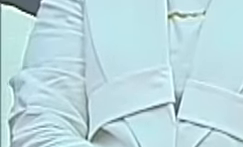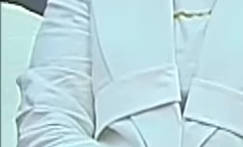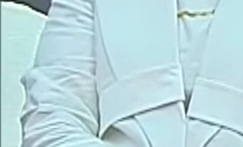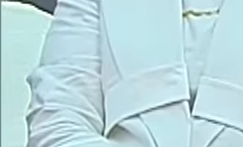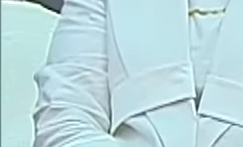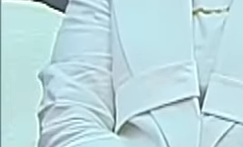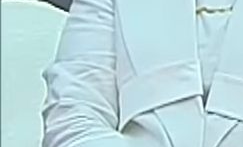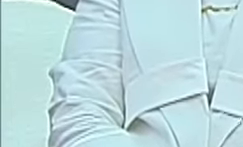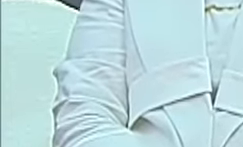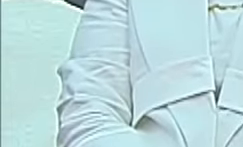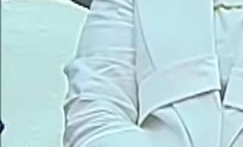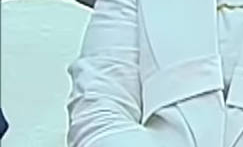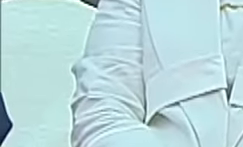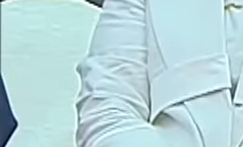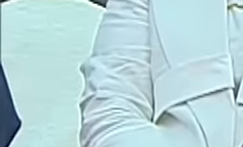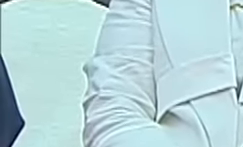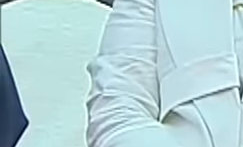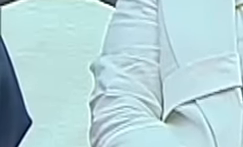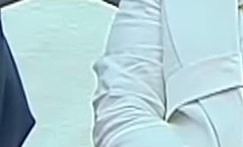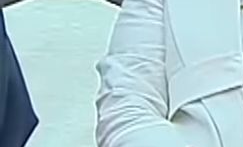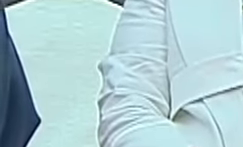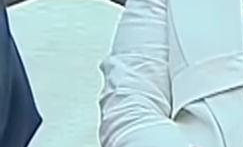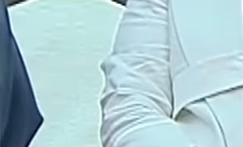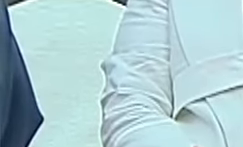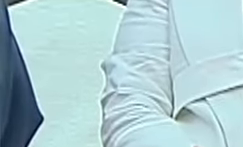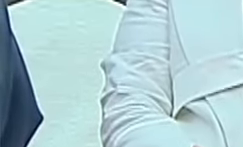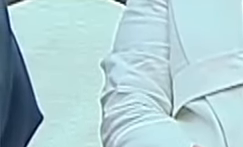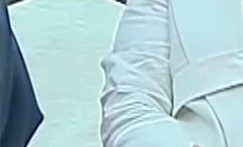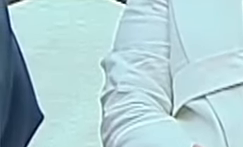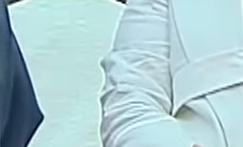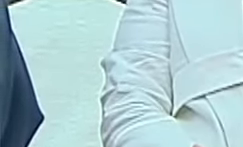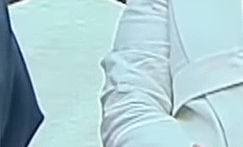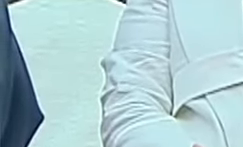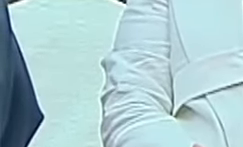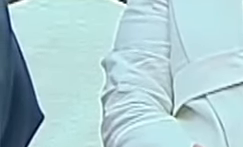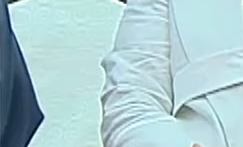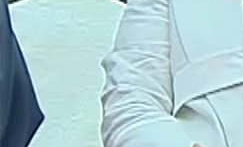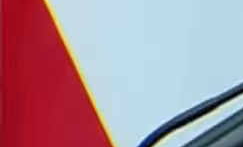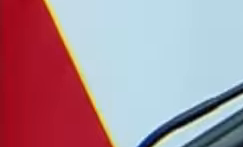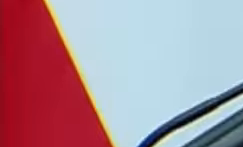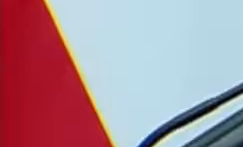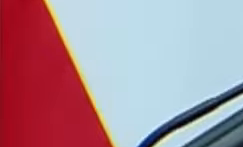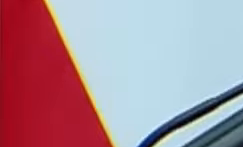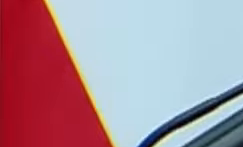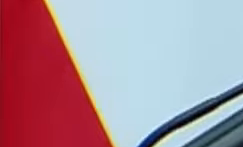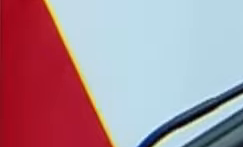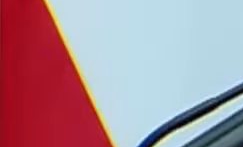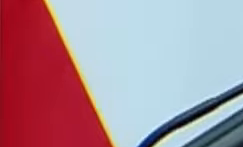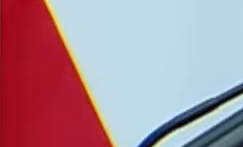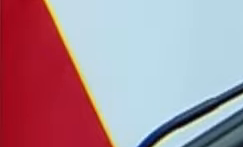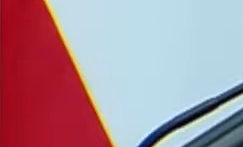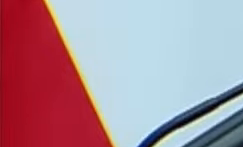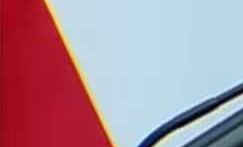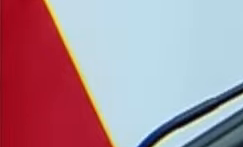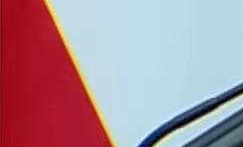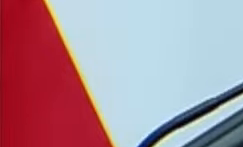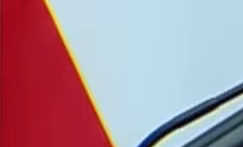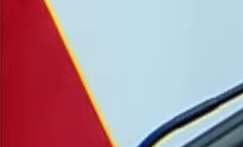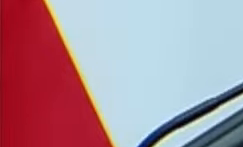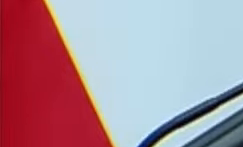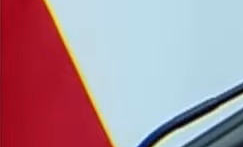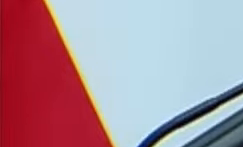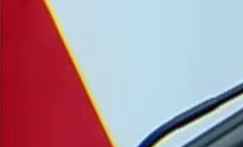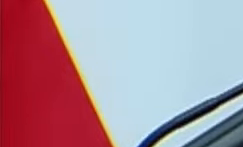بقدراتكم ومهاراتكم أنه لا إعاقة بالإرادة والرياضة، وأنكم قادرون